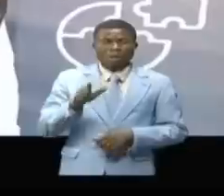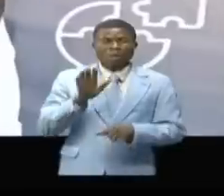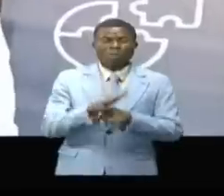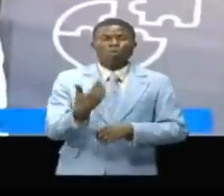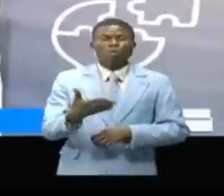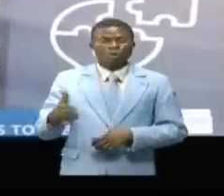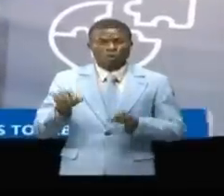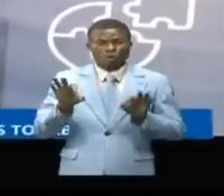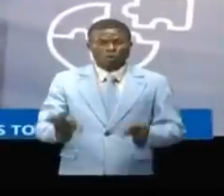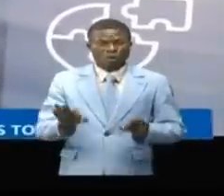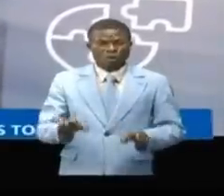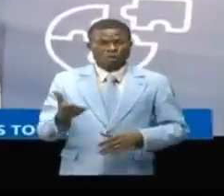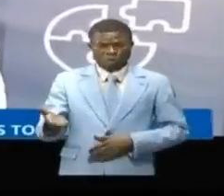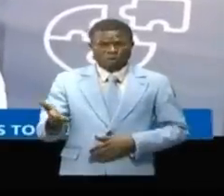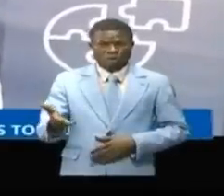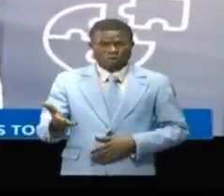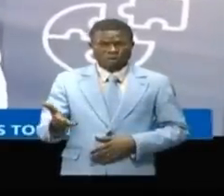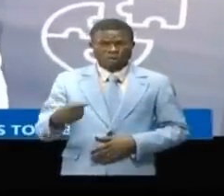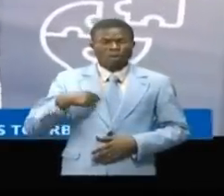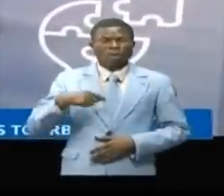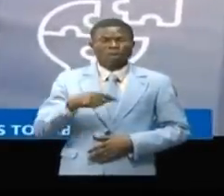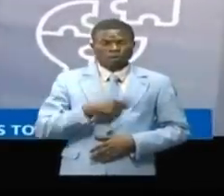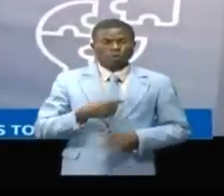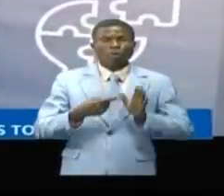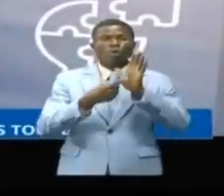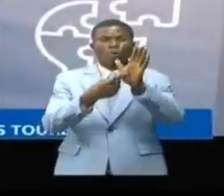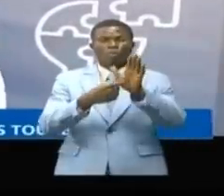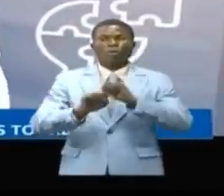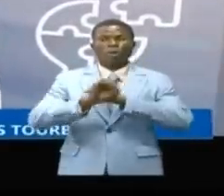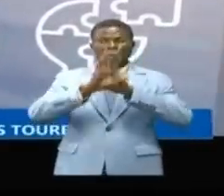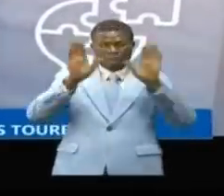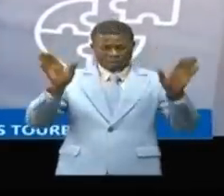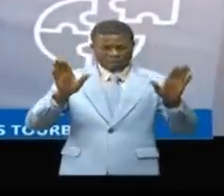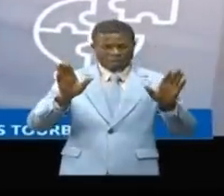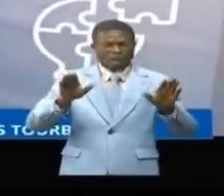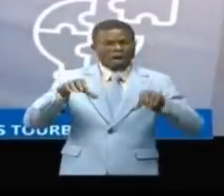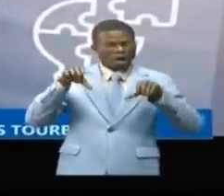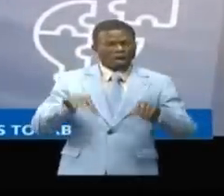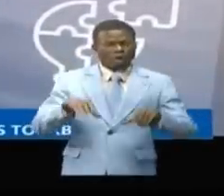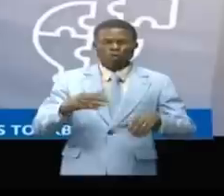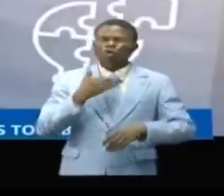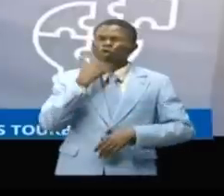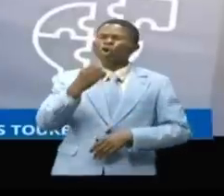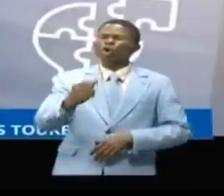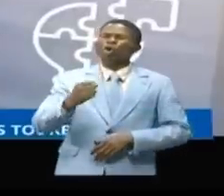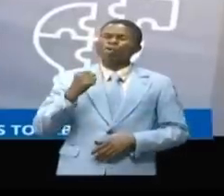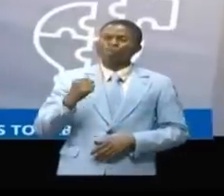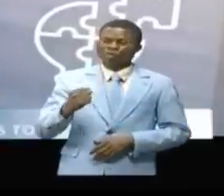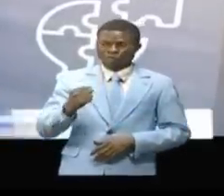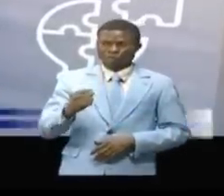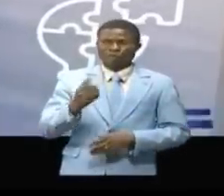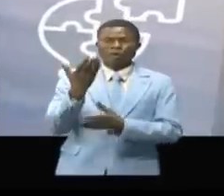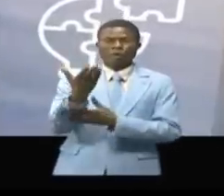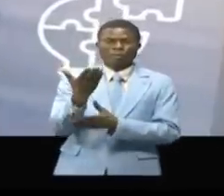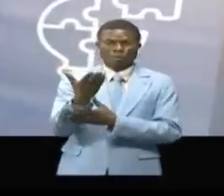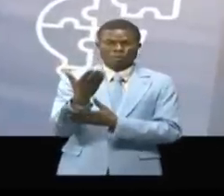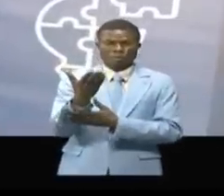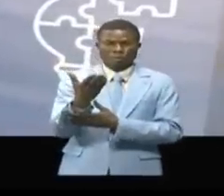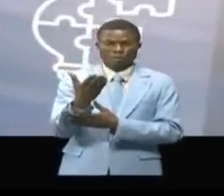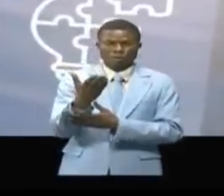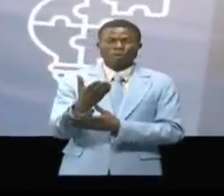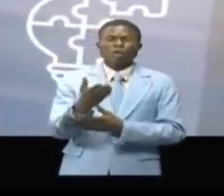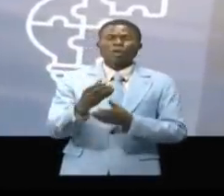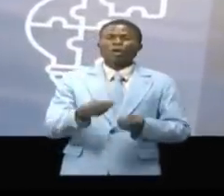tourbières. Dans ce Sahel du 20, nous avons démontré que les tourbières sont effectivement en date, mais cela nécessite une certaine